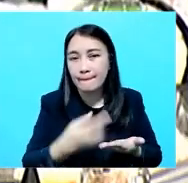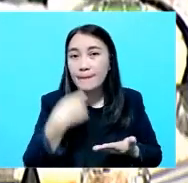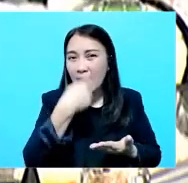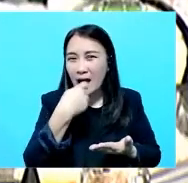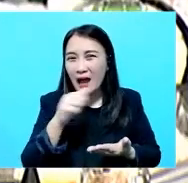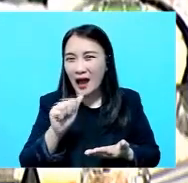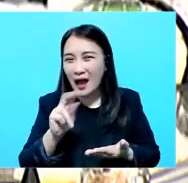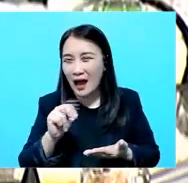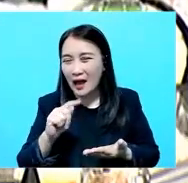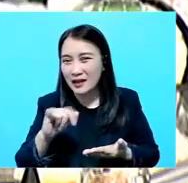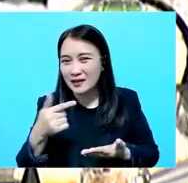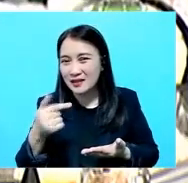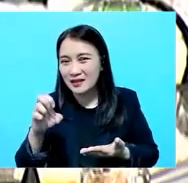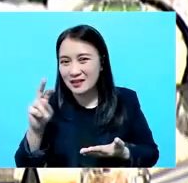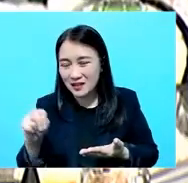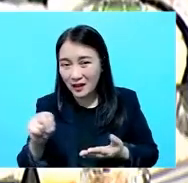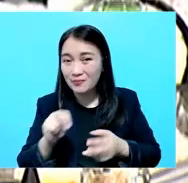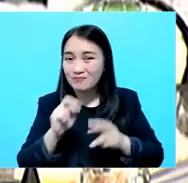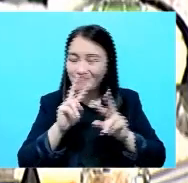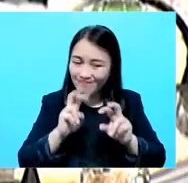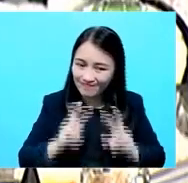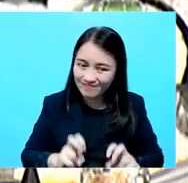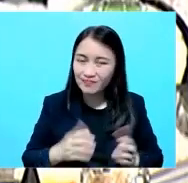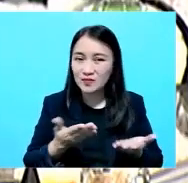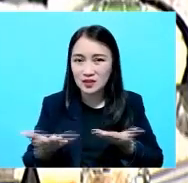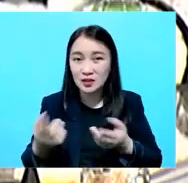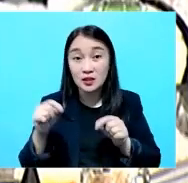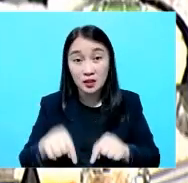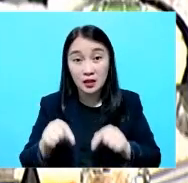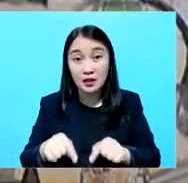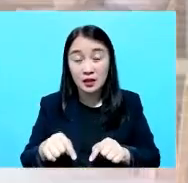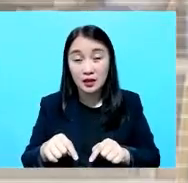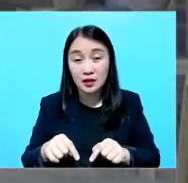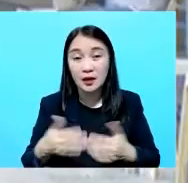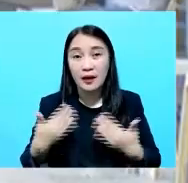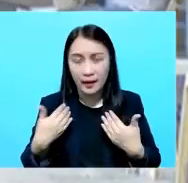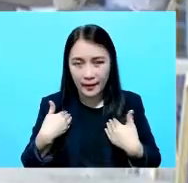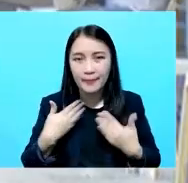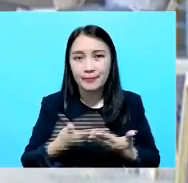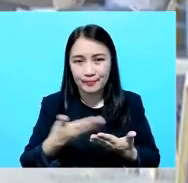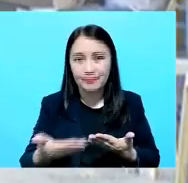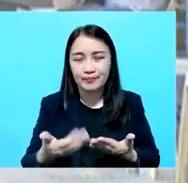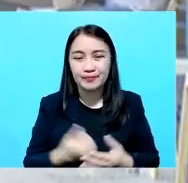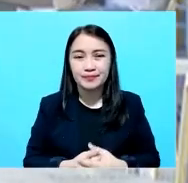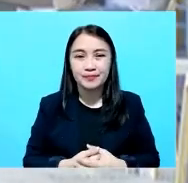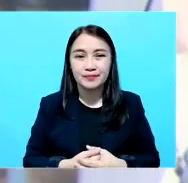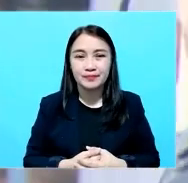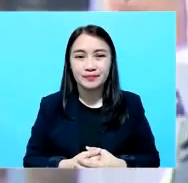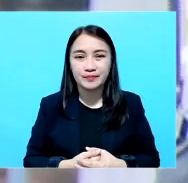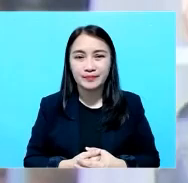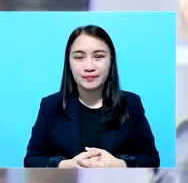have procurement of other detection kits sa ngayon na nakasalang po sa procurement process namin. Mungkahi tuloy ni dating